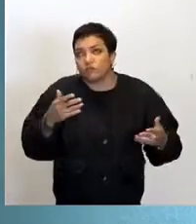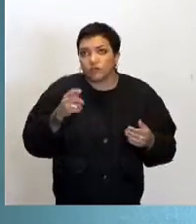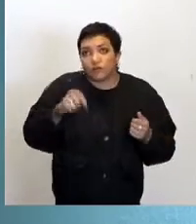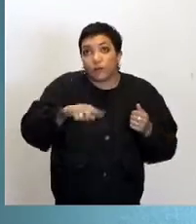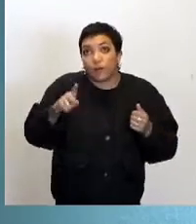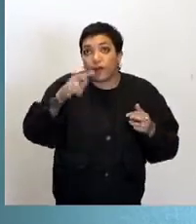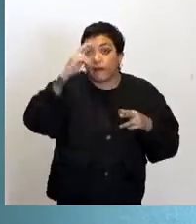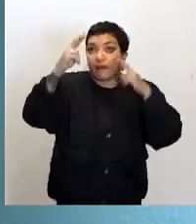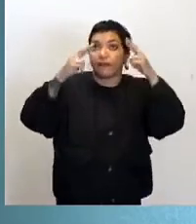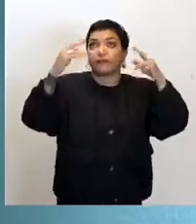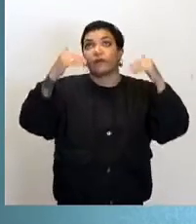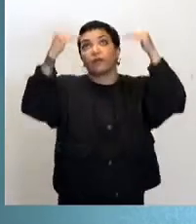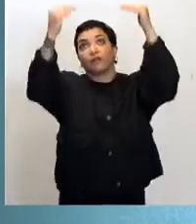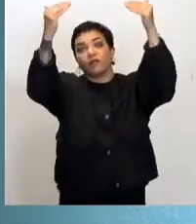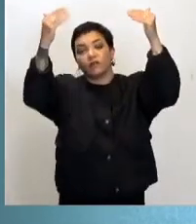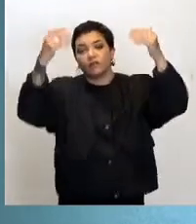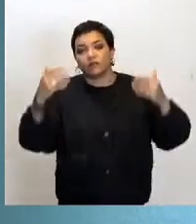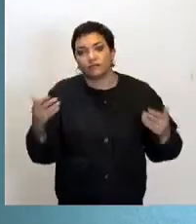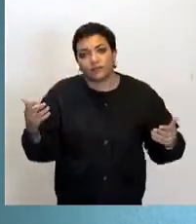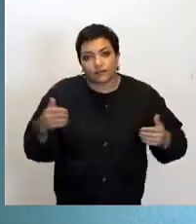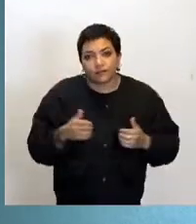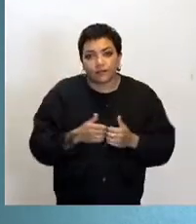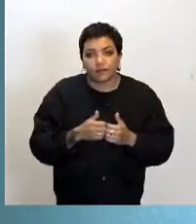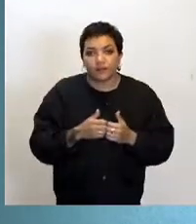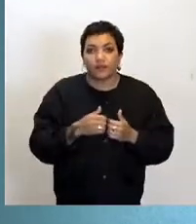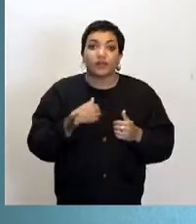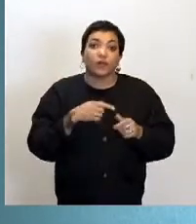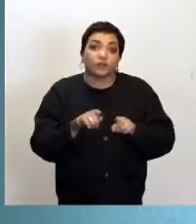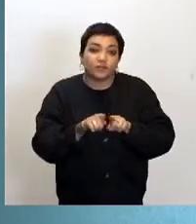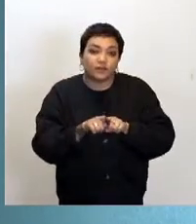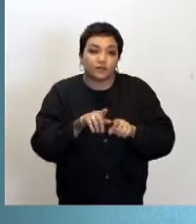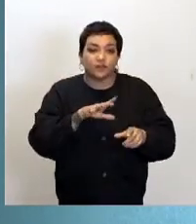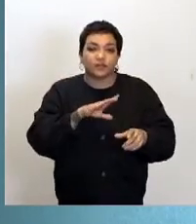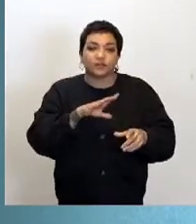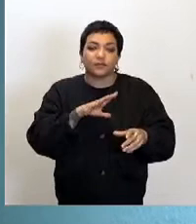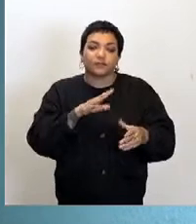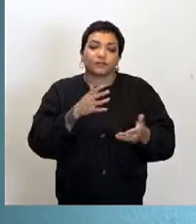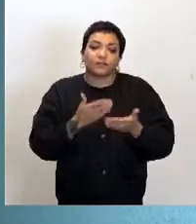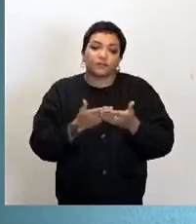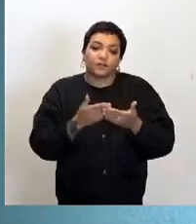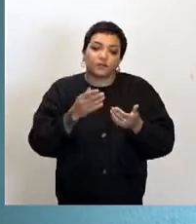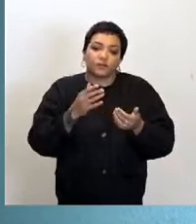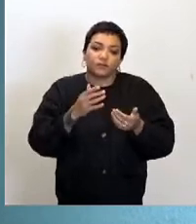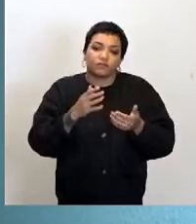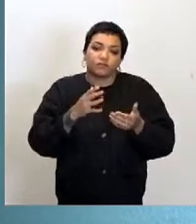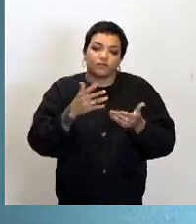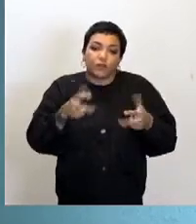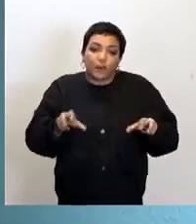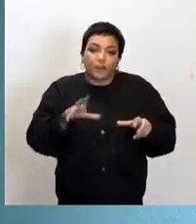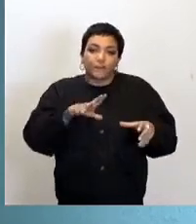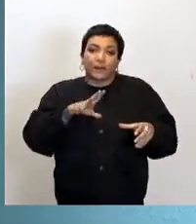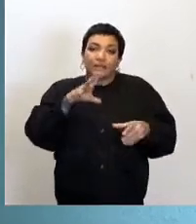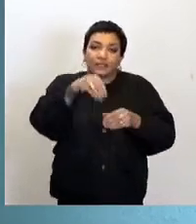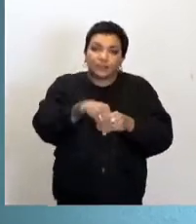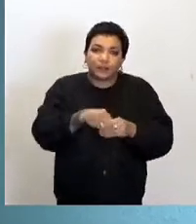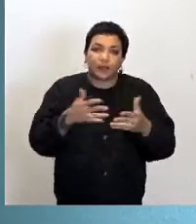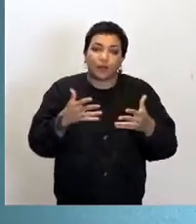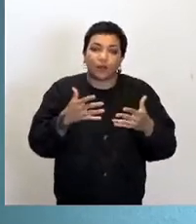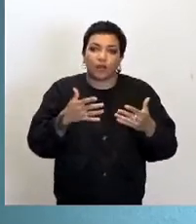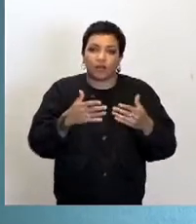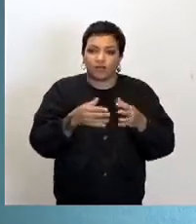et ne participons pas d'ailleurs à une forme de fracture